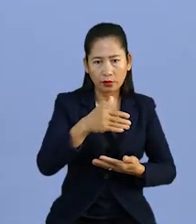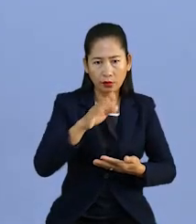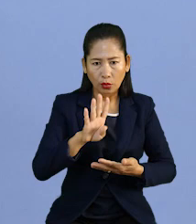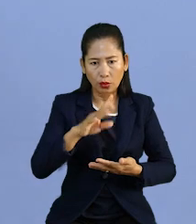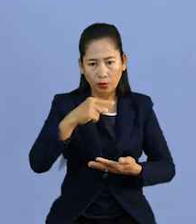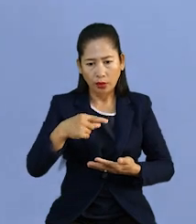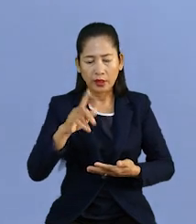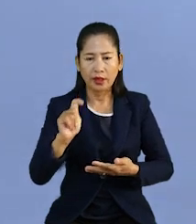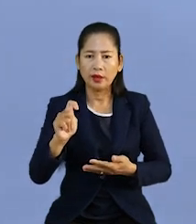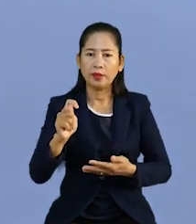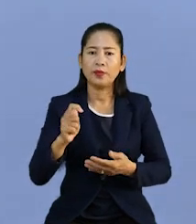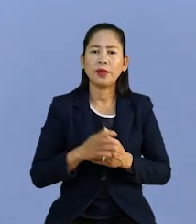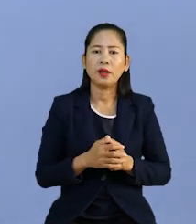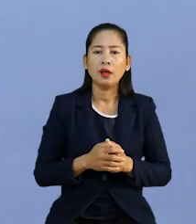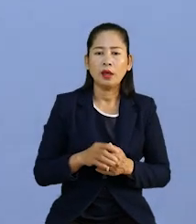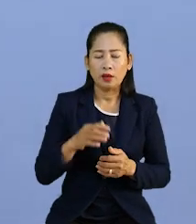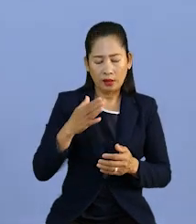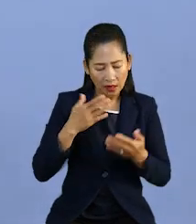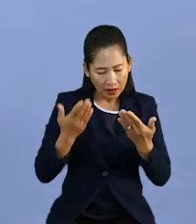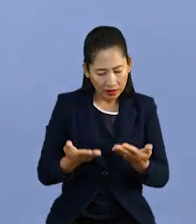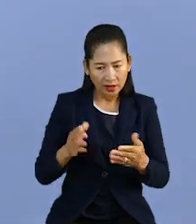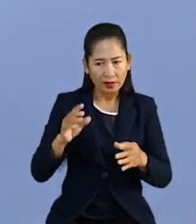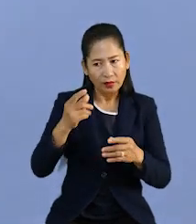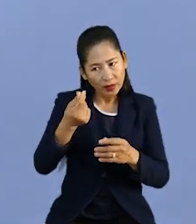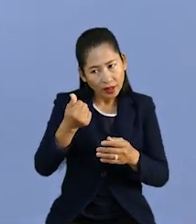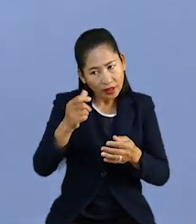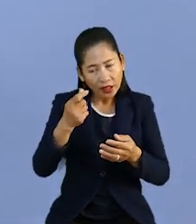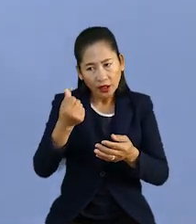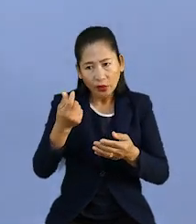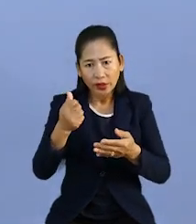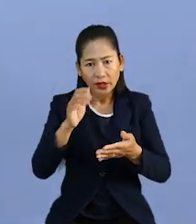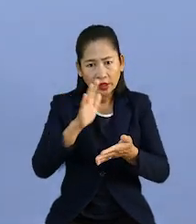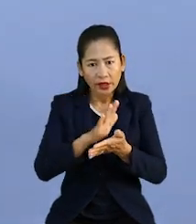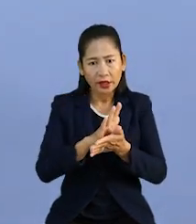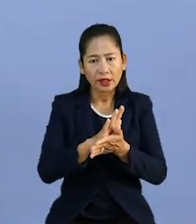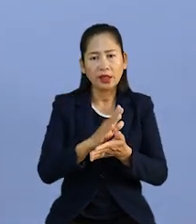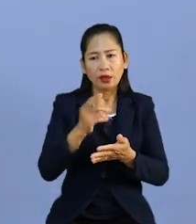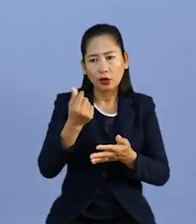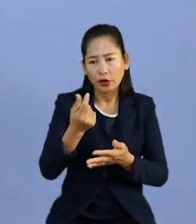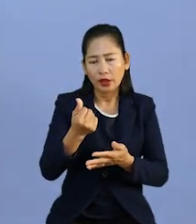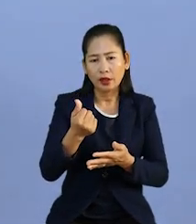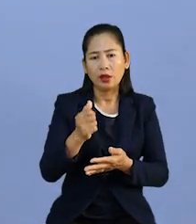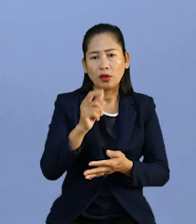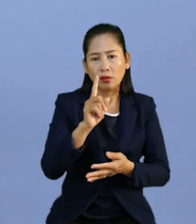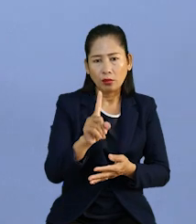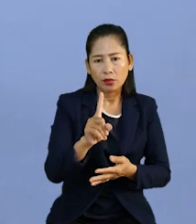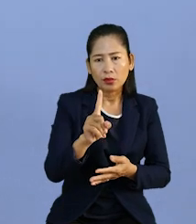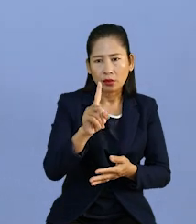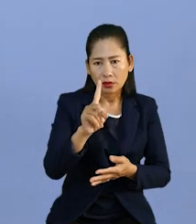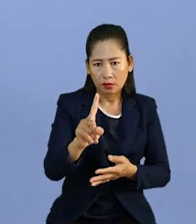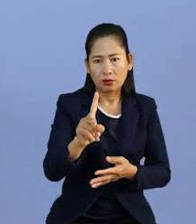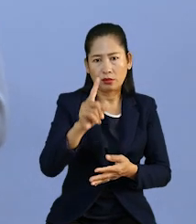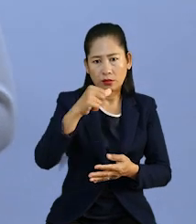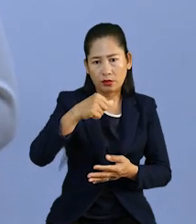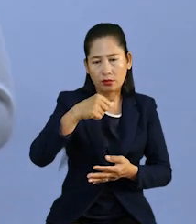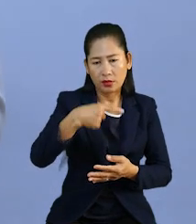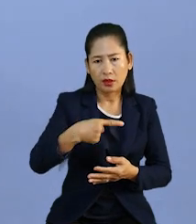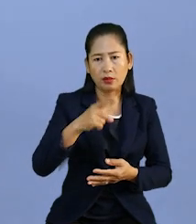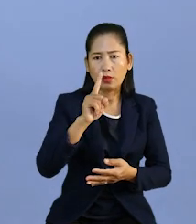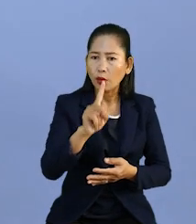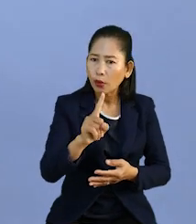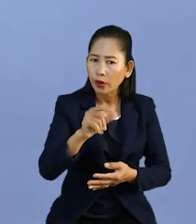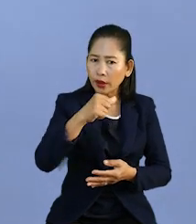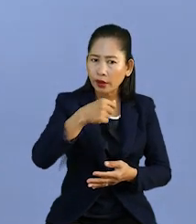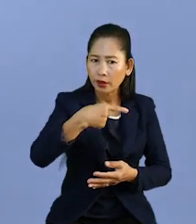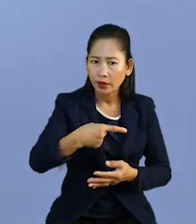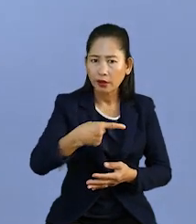phón rìa nè bên đấy nè kêu miên cọ đạp prạ chầm nuôn muôi sai rìa chắc nè kêu ban hơi